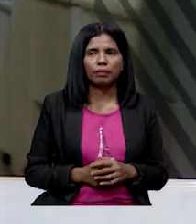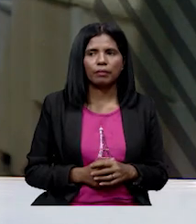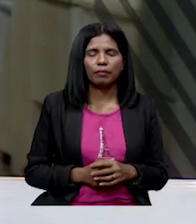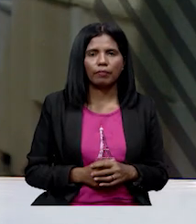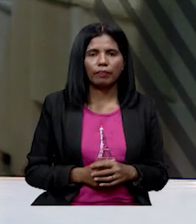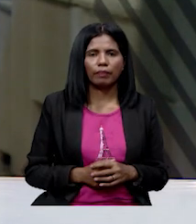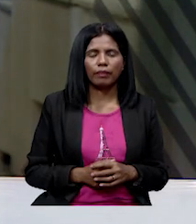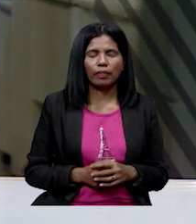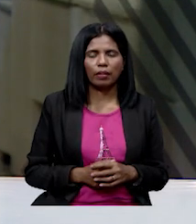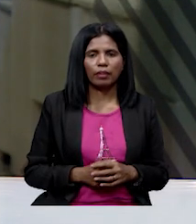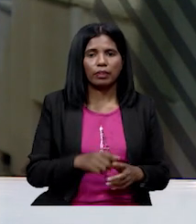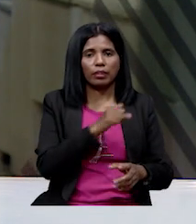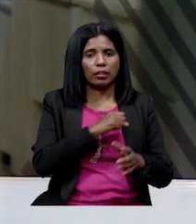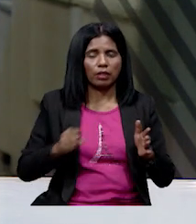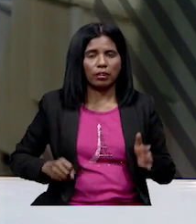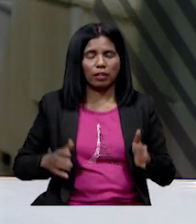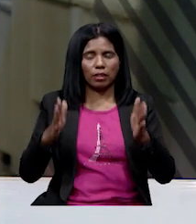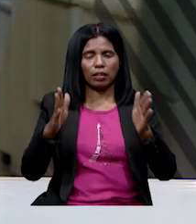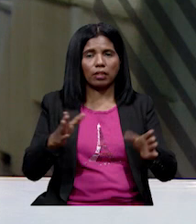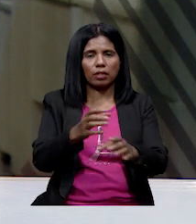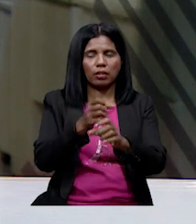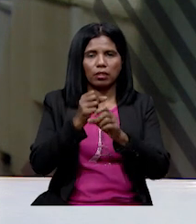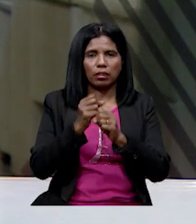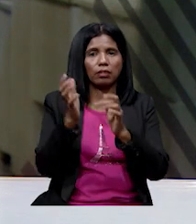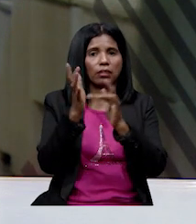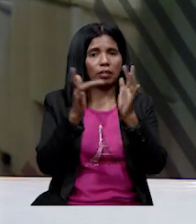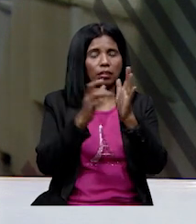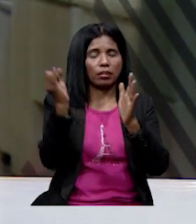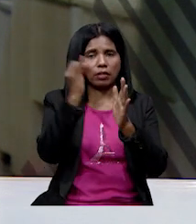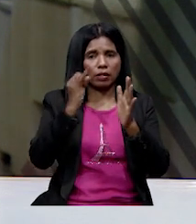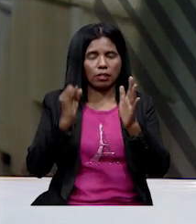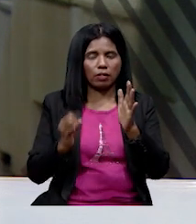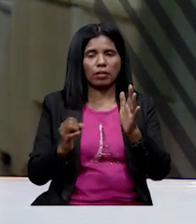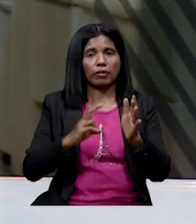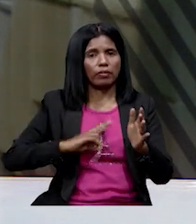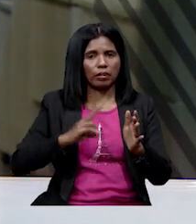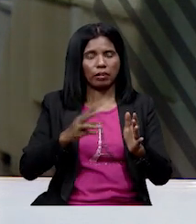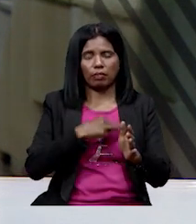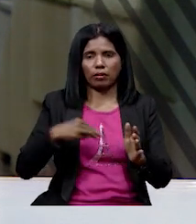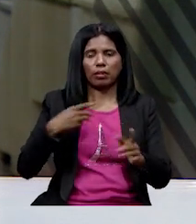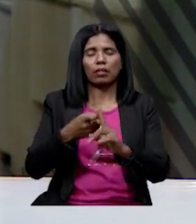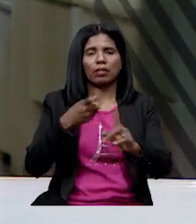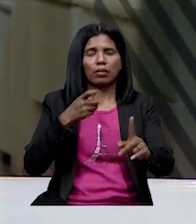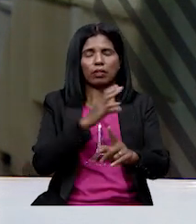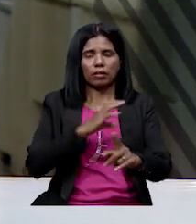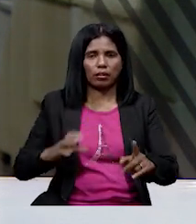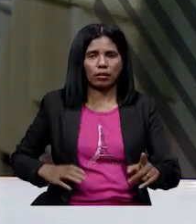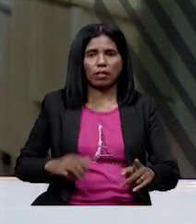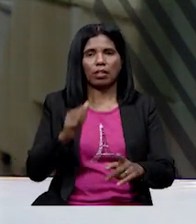Sarani Aldeia Posto Penal, Simu Ilas Padroeiro São José Nona Infeto Virgem Maria, Husi Sarani